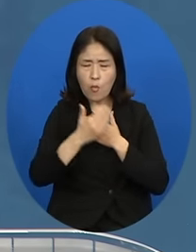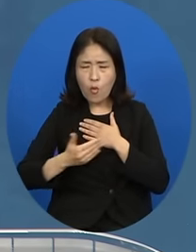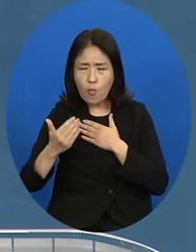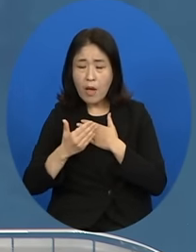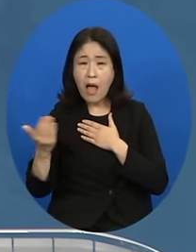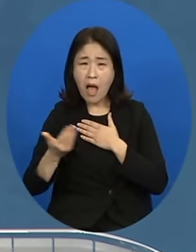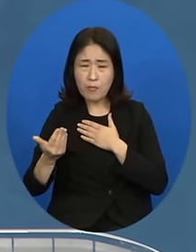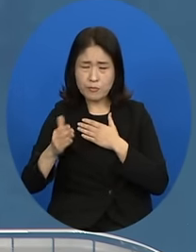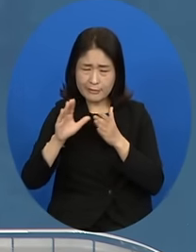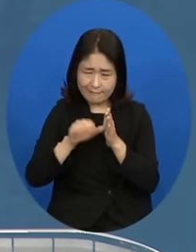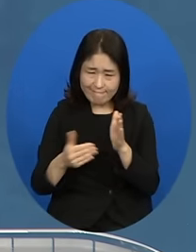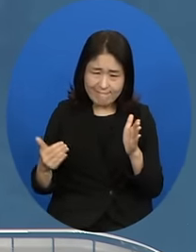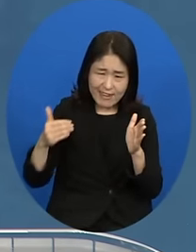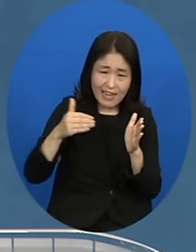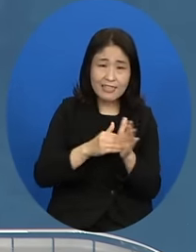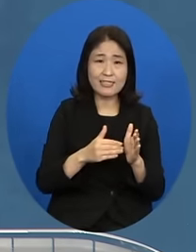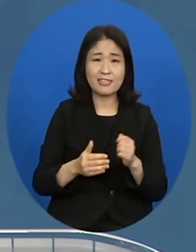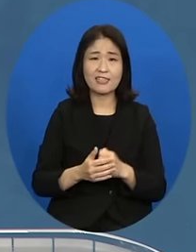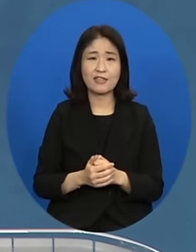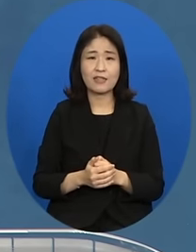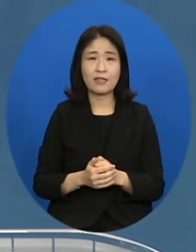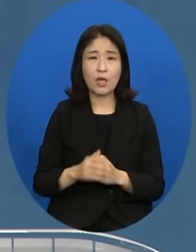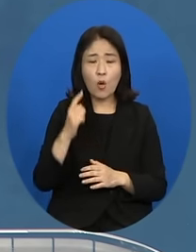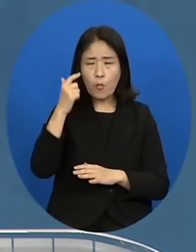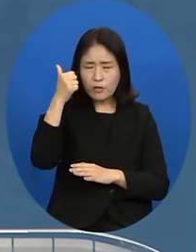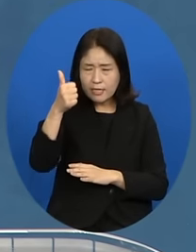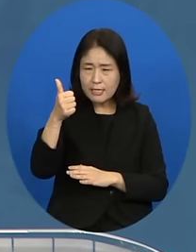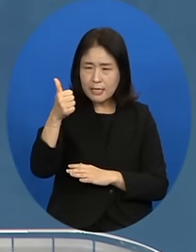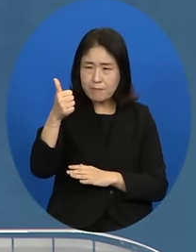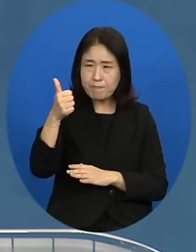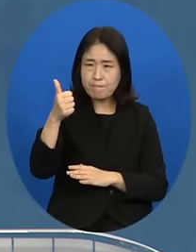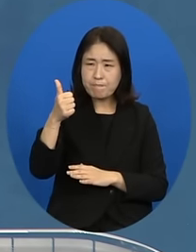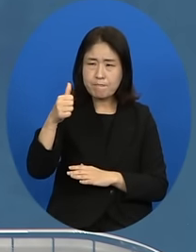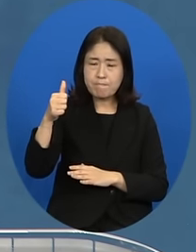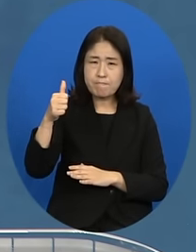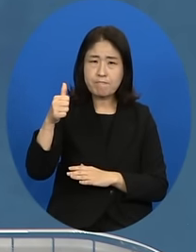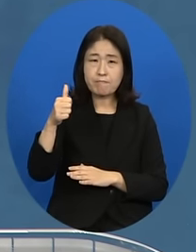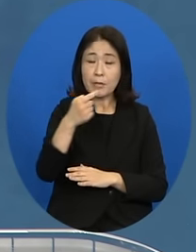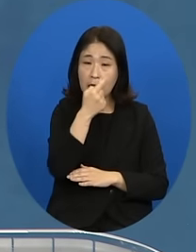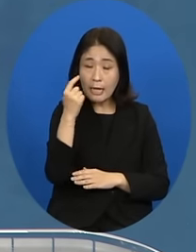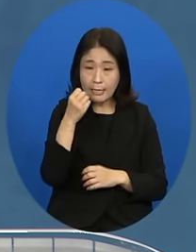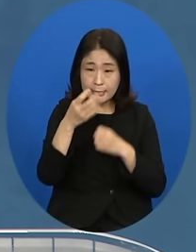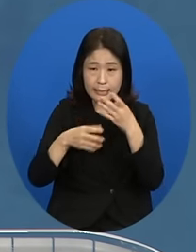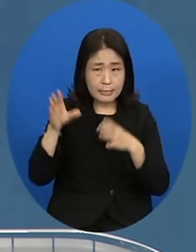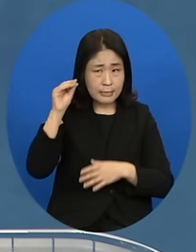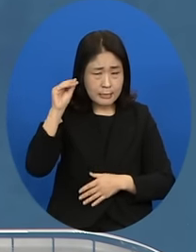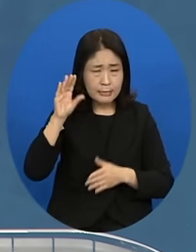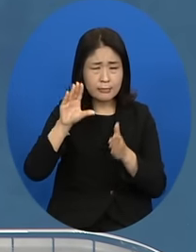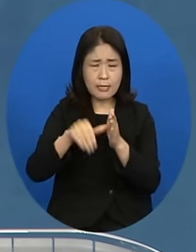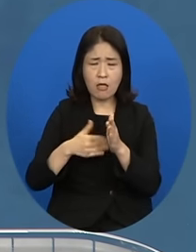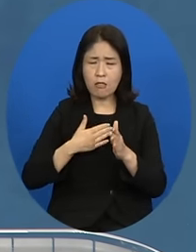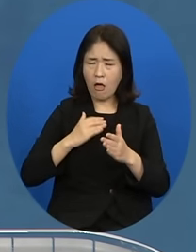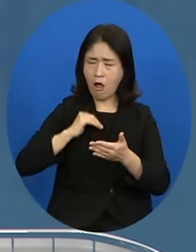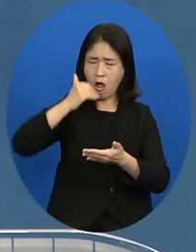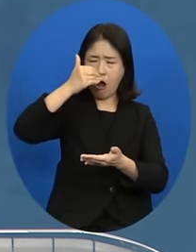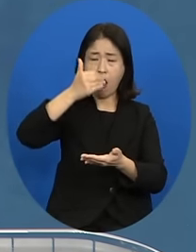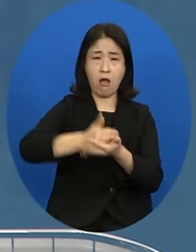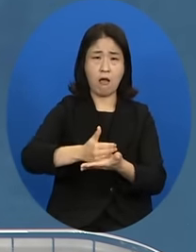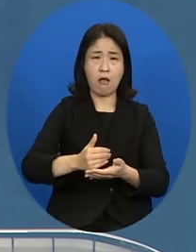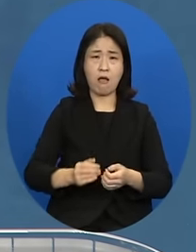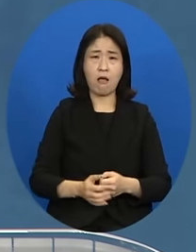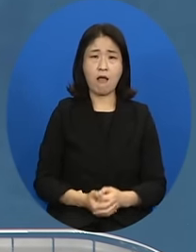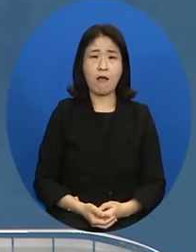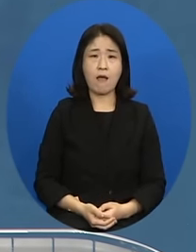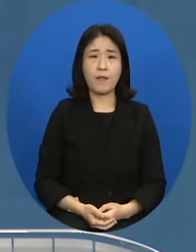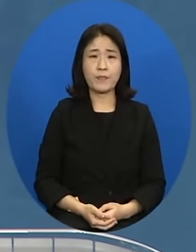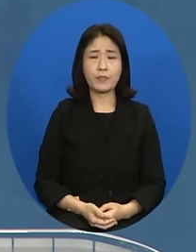목회에 전념하시는 목사님들의 간증을 들으면 그러면 그게 그렇게 감명이 되었습니다. 아,